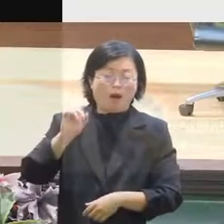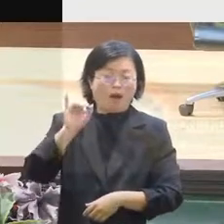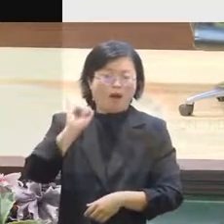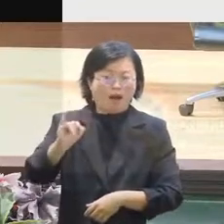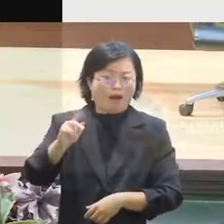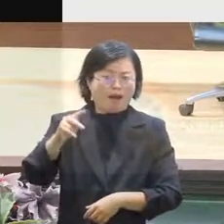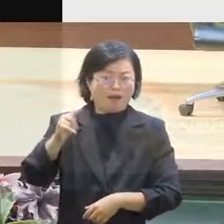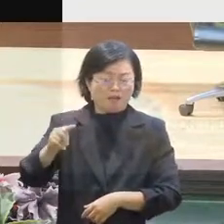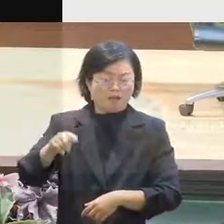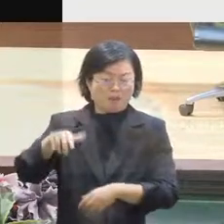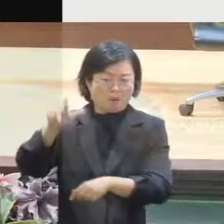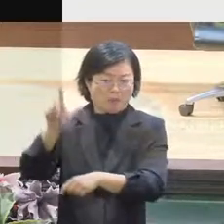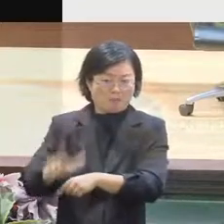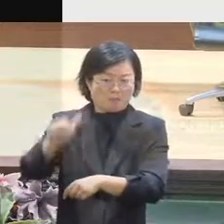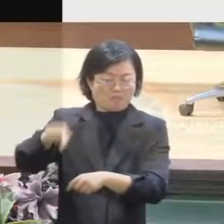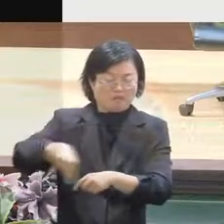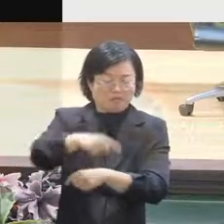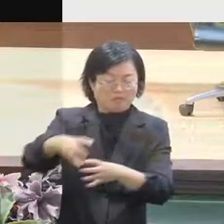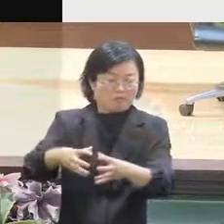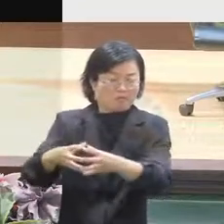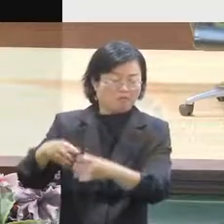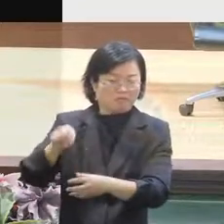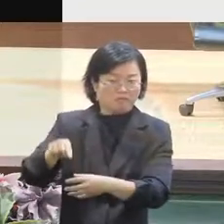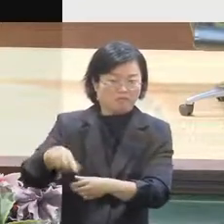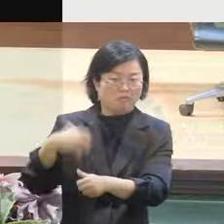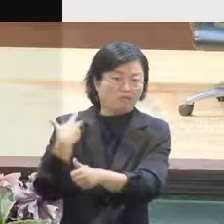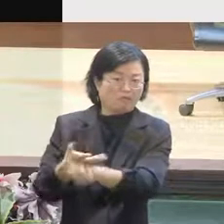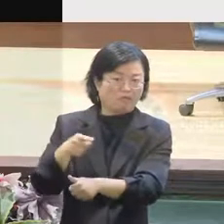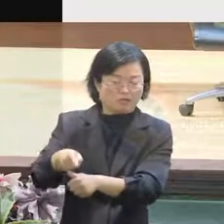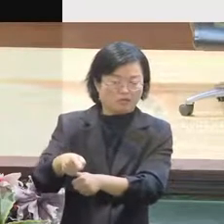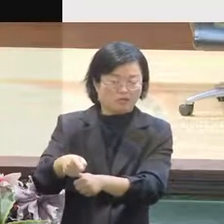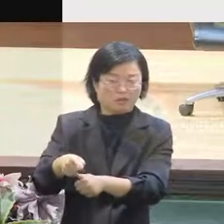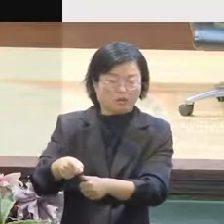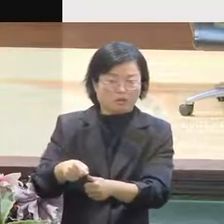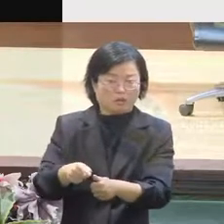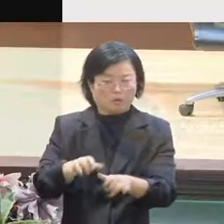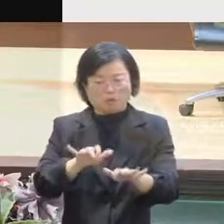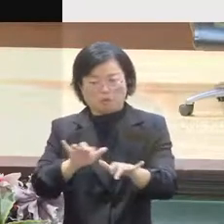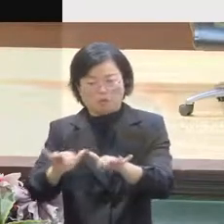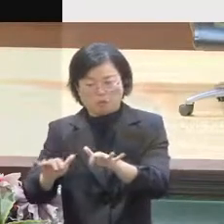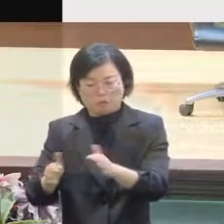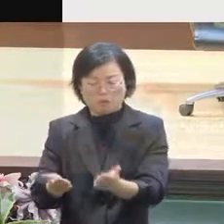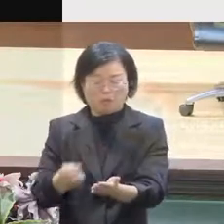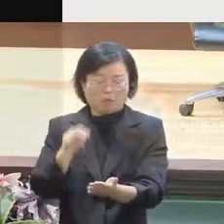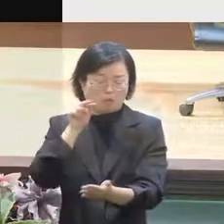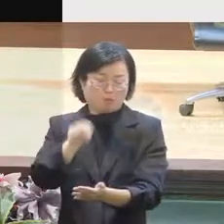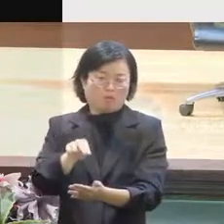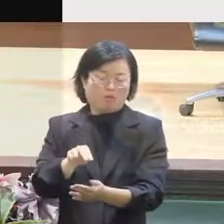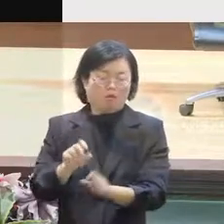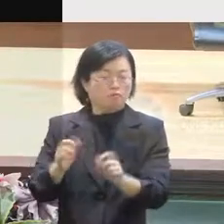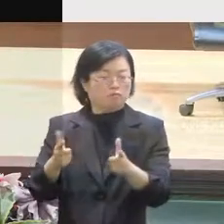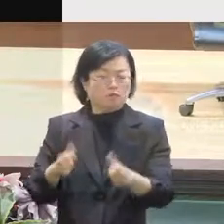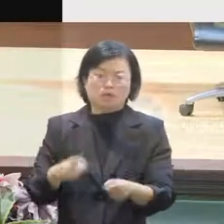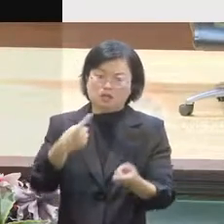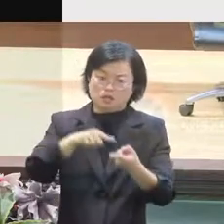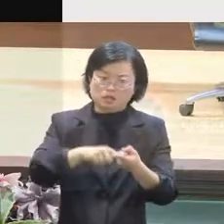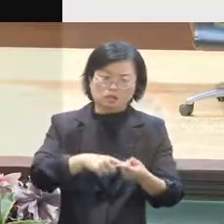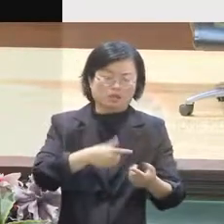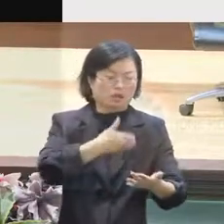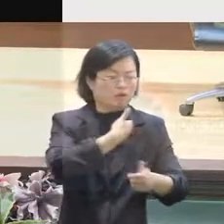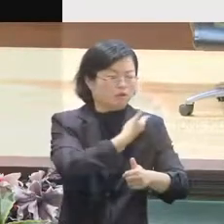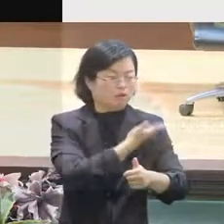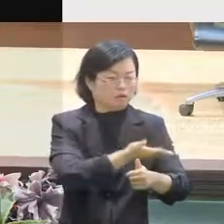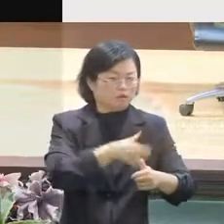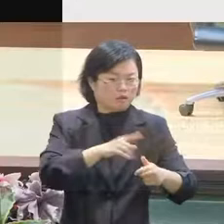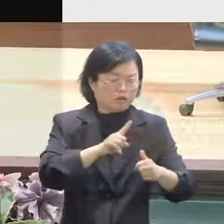的程序员来读取，那么其实一般的普罗大众呢，其实他们也应该能